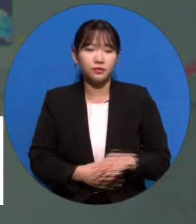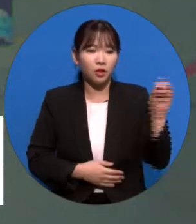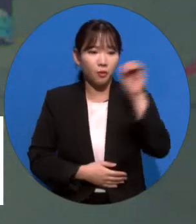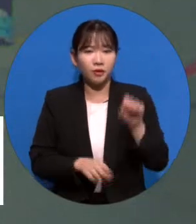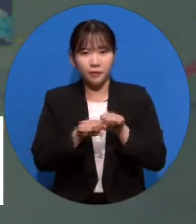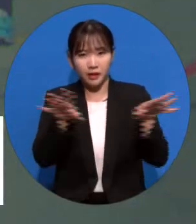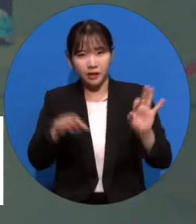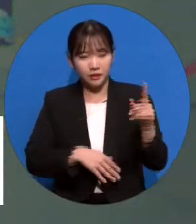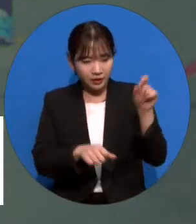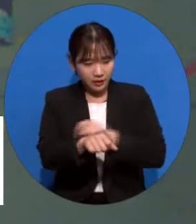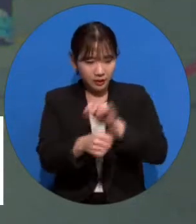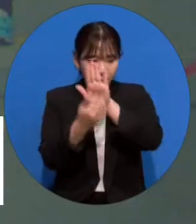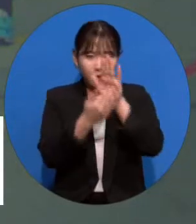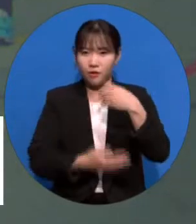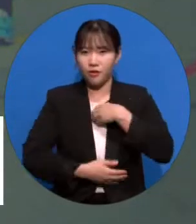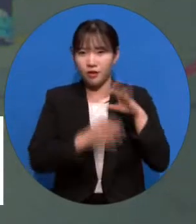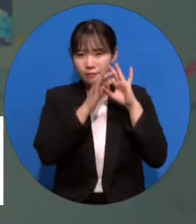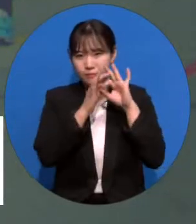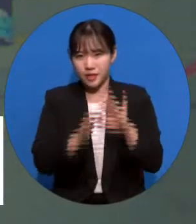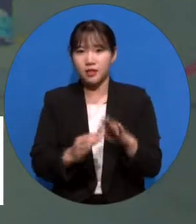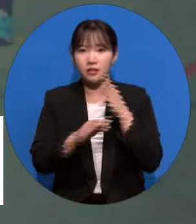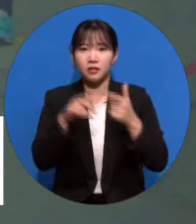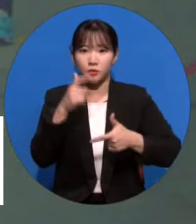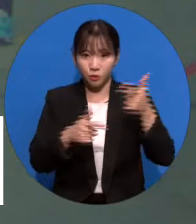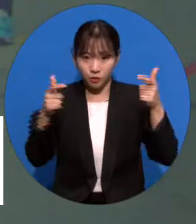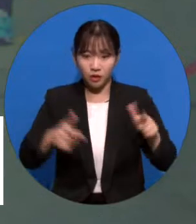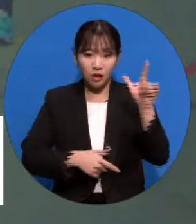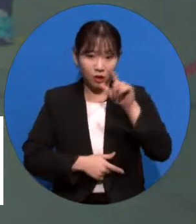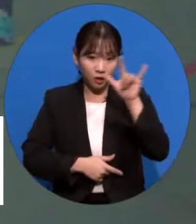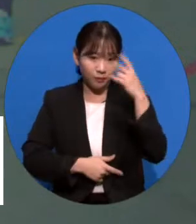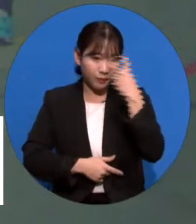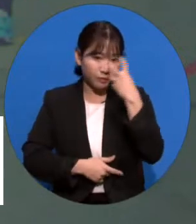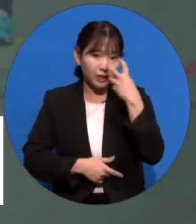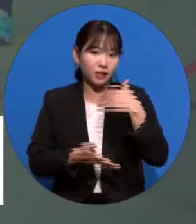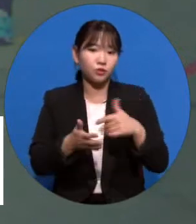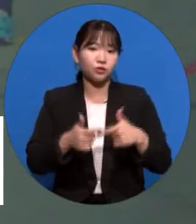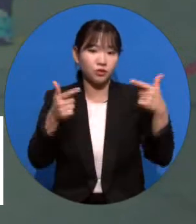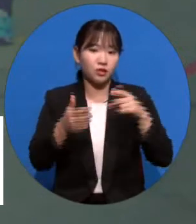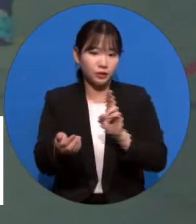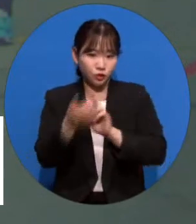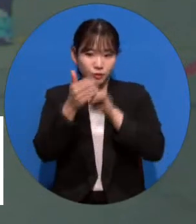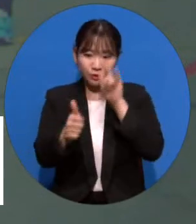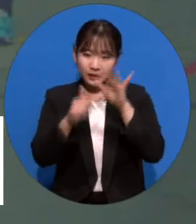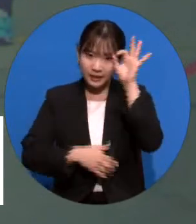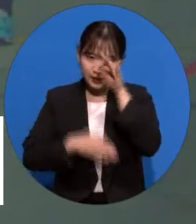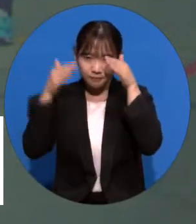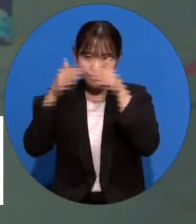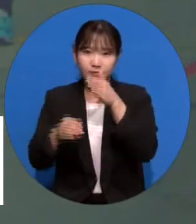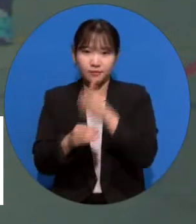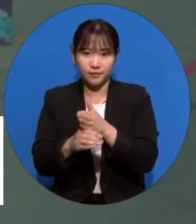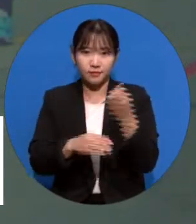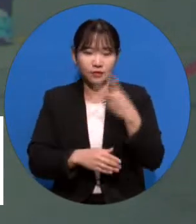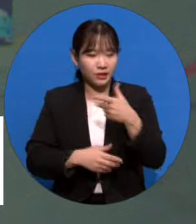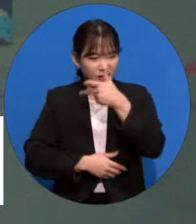오미크론 확산세로 특히 방역 위기가 지속되고 있는 목포는 검사량을 늘려 숨은 감염원을 찾는 데 역량을 집중하고 있습니다.